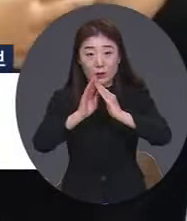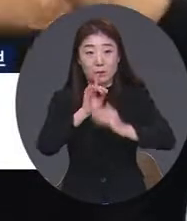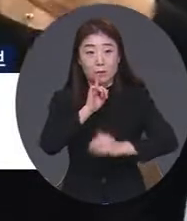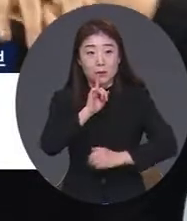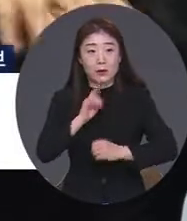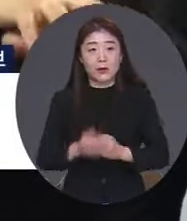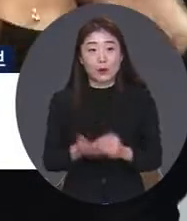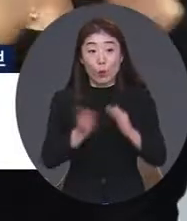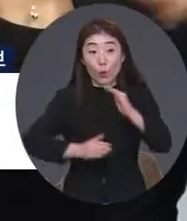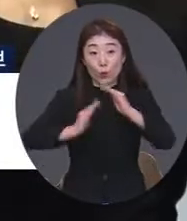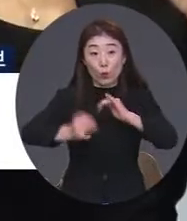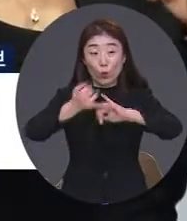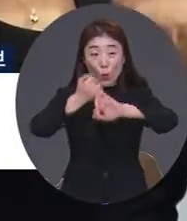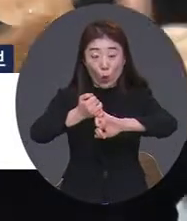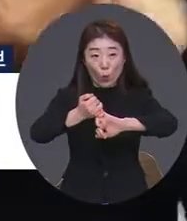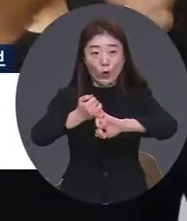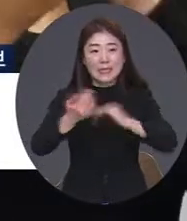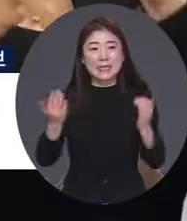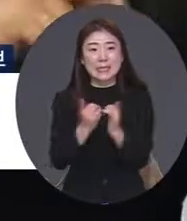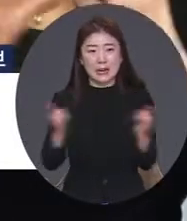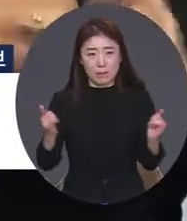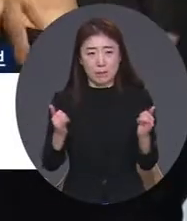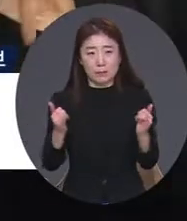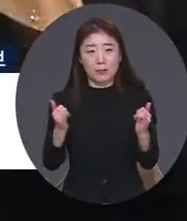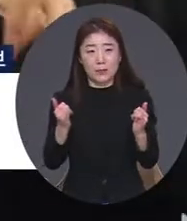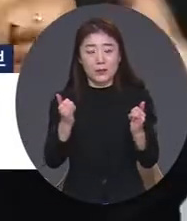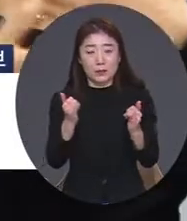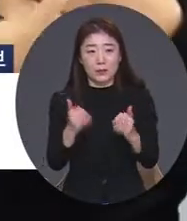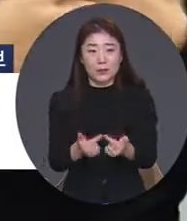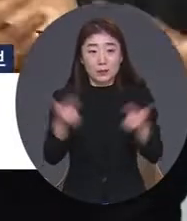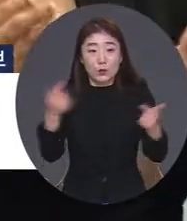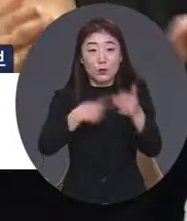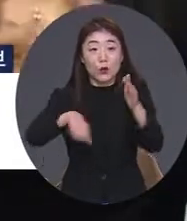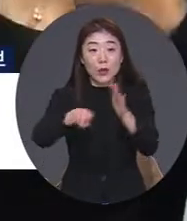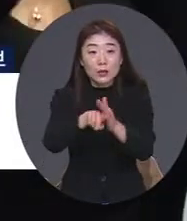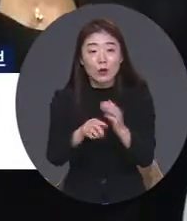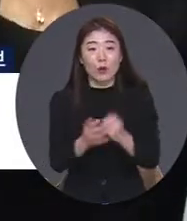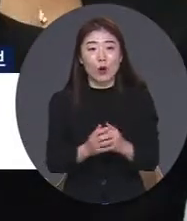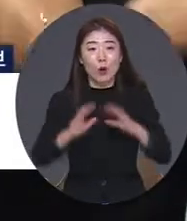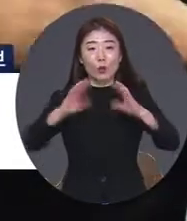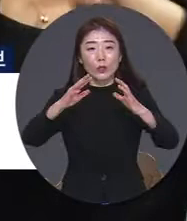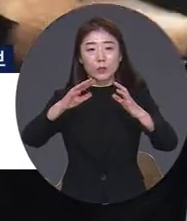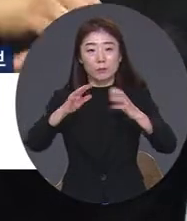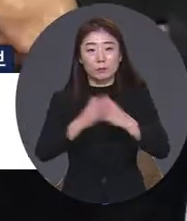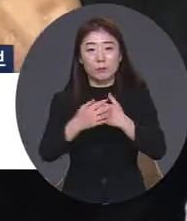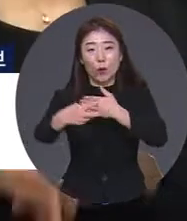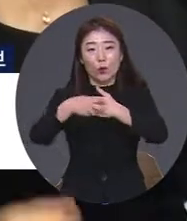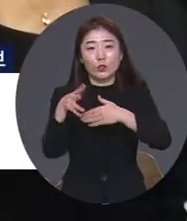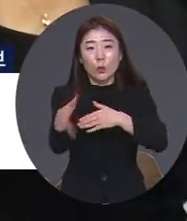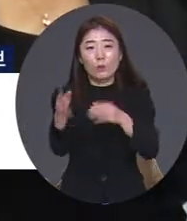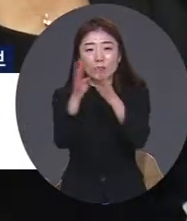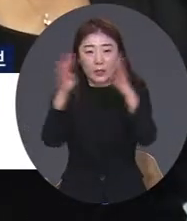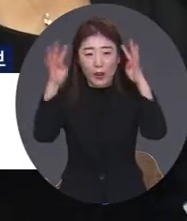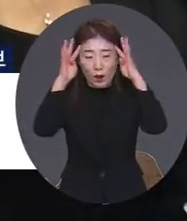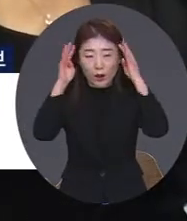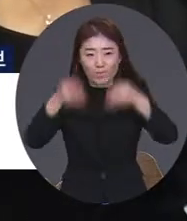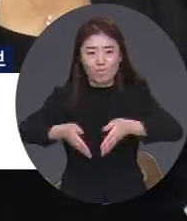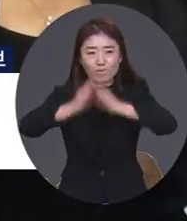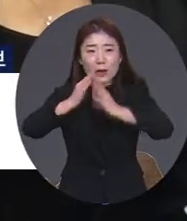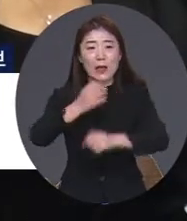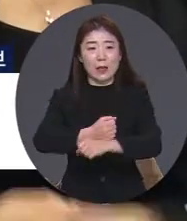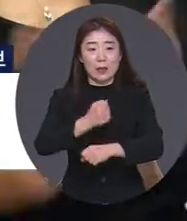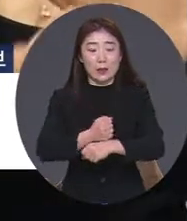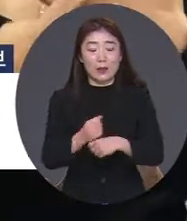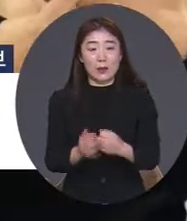공공필수의료 분야의 인력 양성을 위해서 국립의 보건의료전문대학원을 설립하겠습니다. 의대가